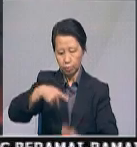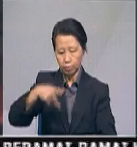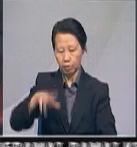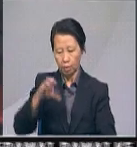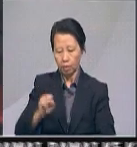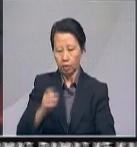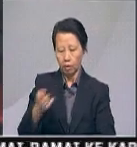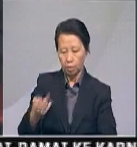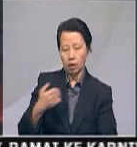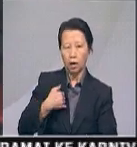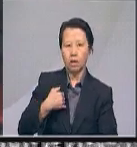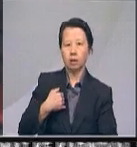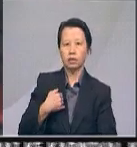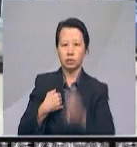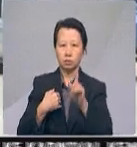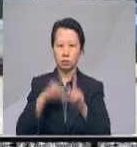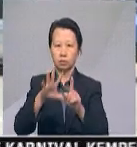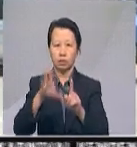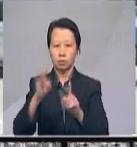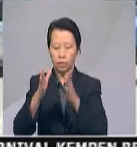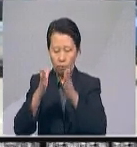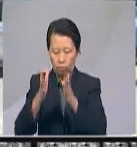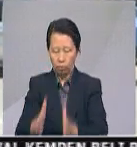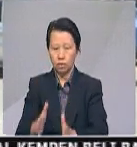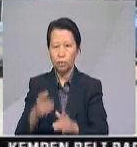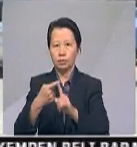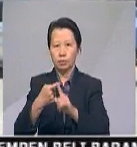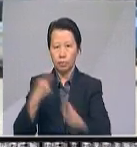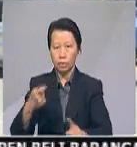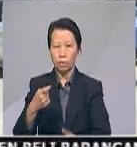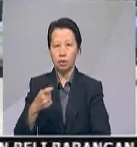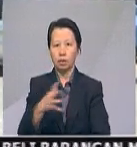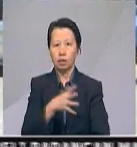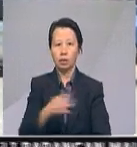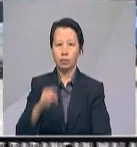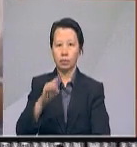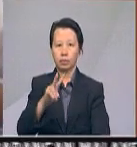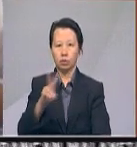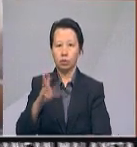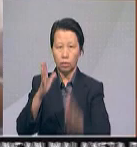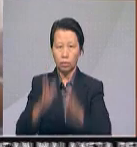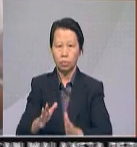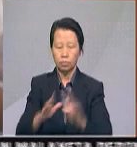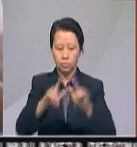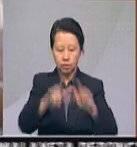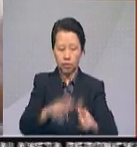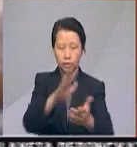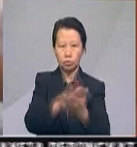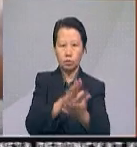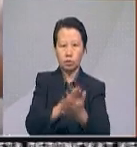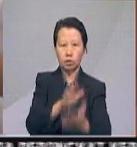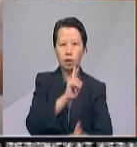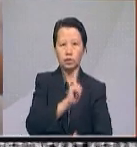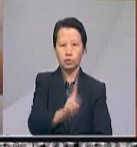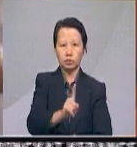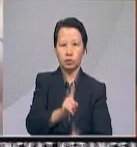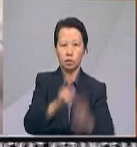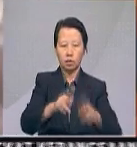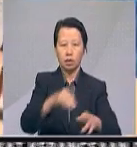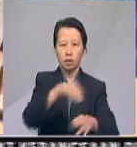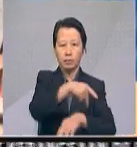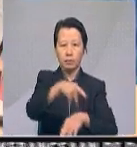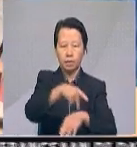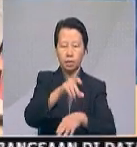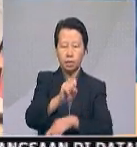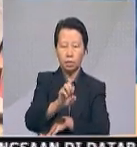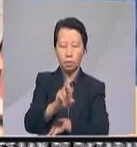Jong masih menempatkan 158 mangsa. Manakala seramai 82 orang masih ditempatkan di Sekolah Agama Rakyat Padang Serai